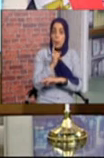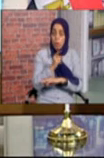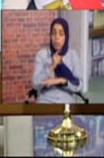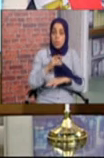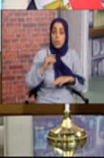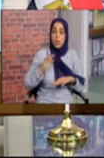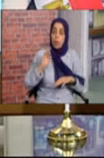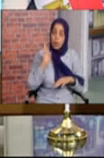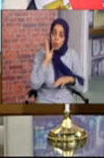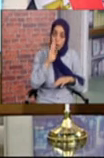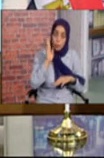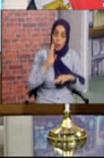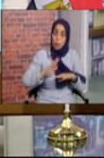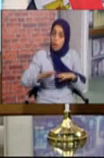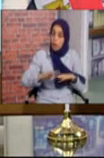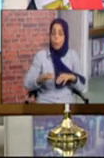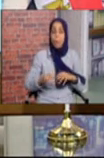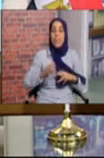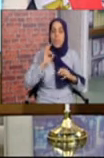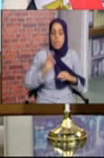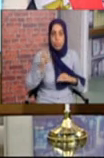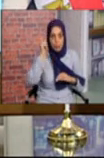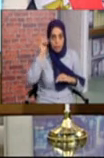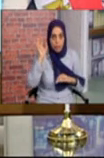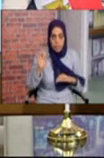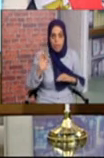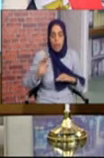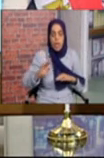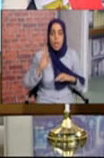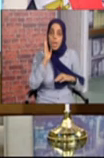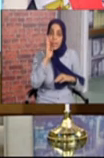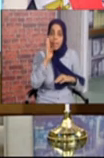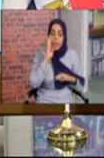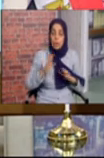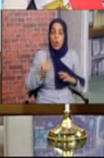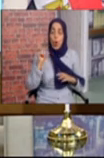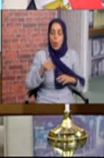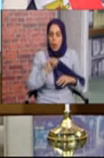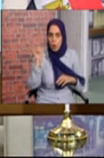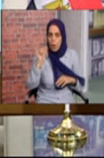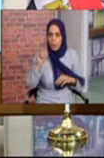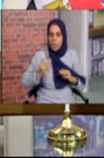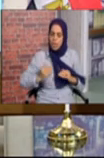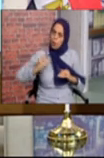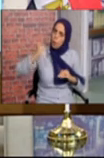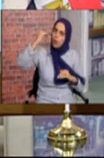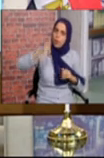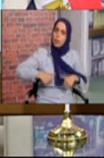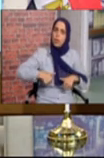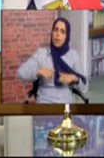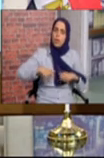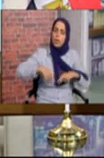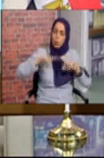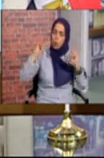تربويين هناك عشان يعلموا. لازم التركيز على التعليم، التعليم هو أساس نهوض الدول. لو صحيح.